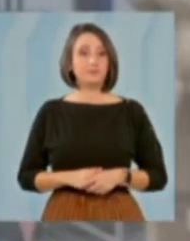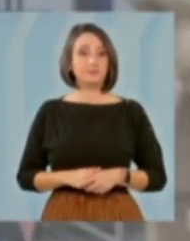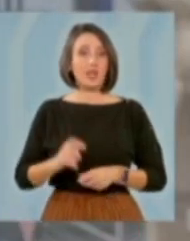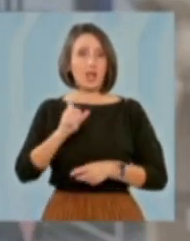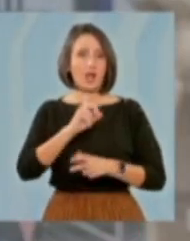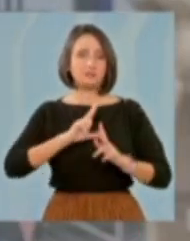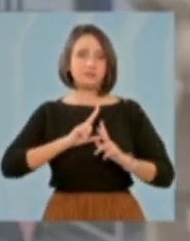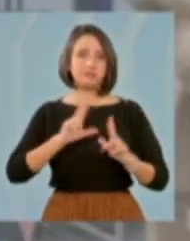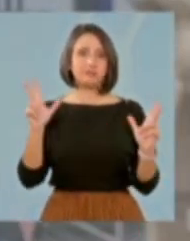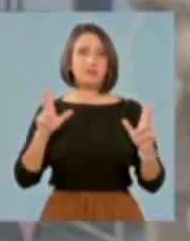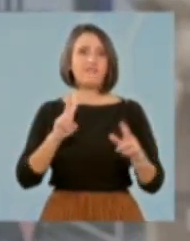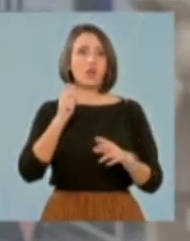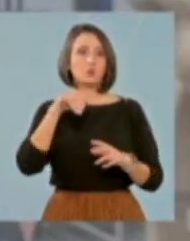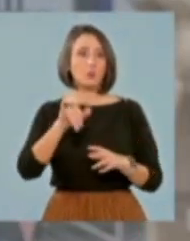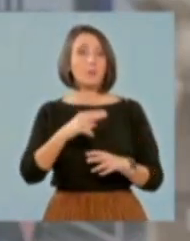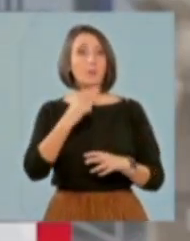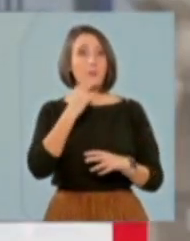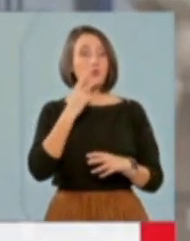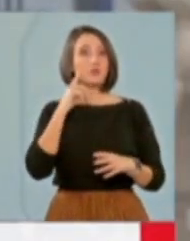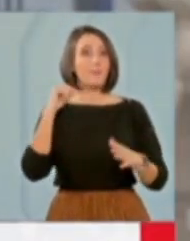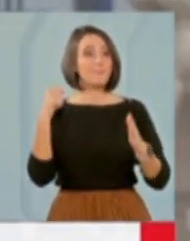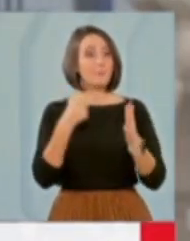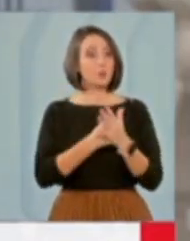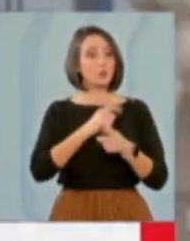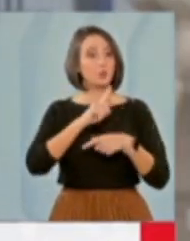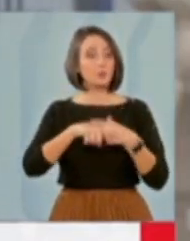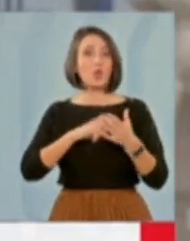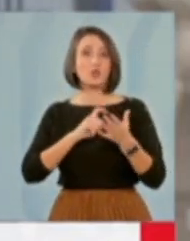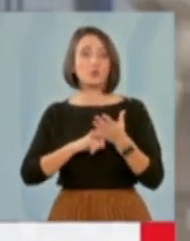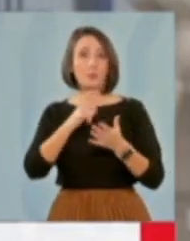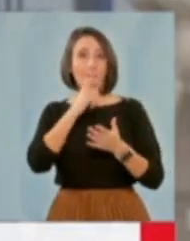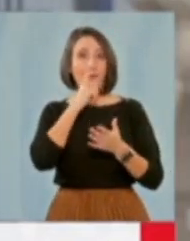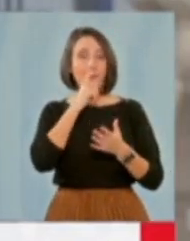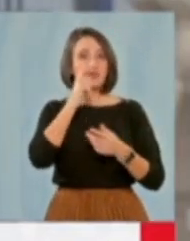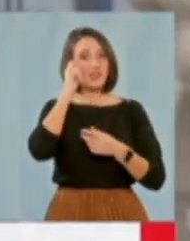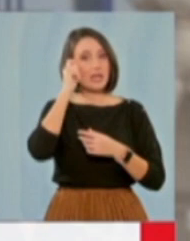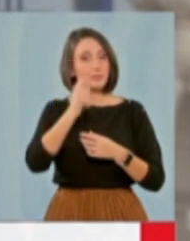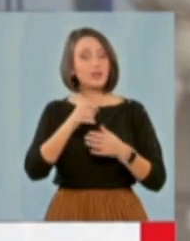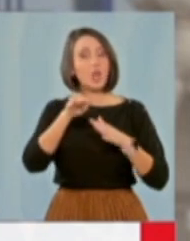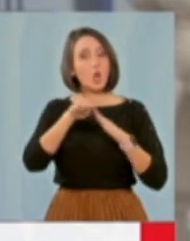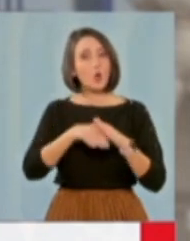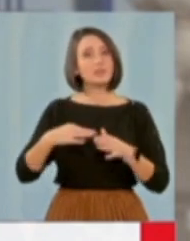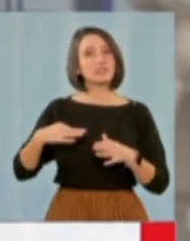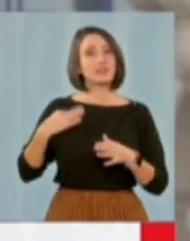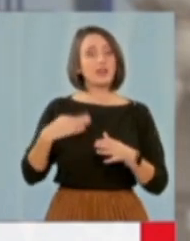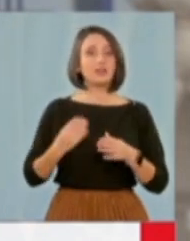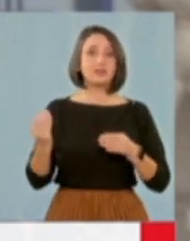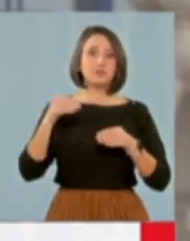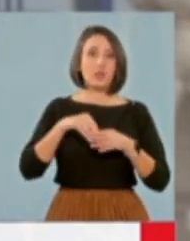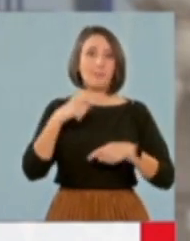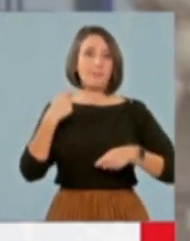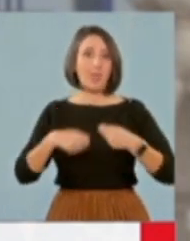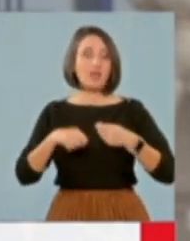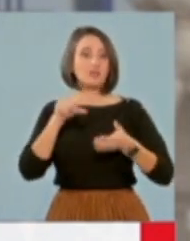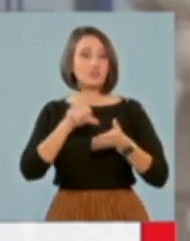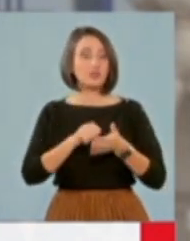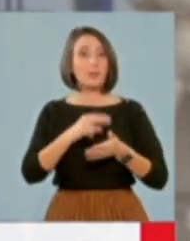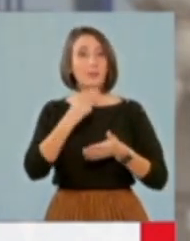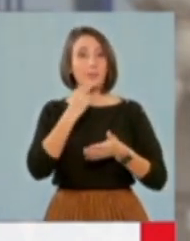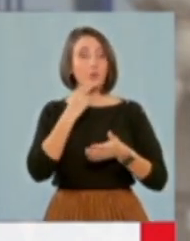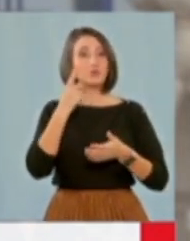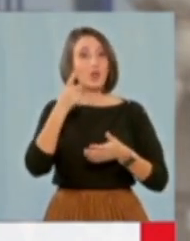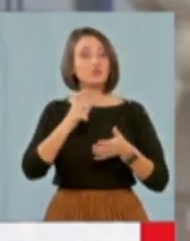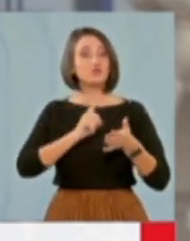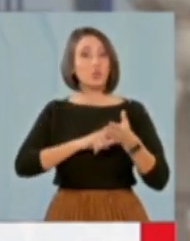caz revoltător la Vaslui un polițist a fost bătut După ce a cerut unui bărbat să respecte normele sanitare în incinta pieței centrale agentului a